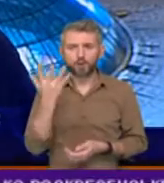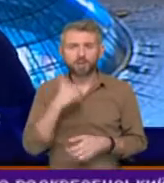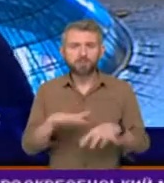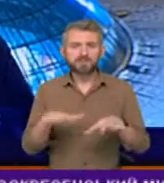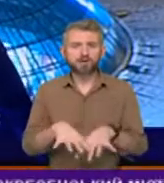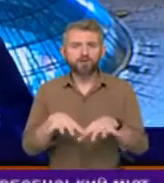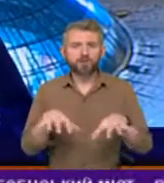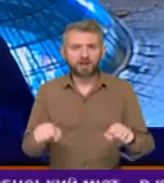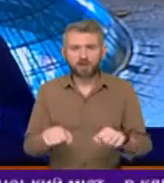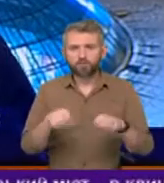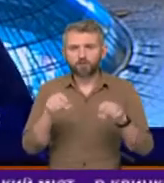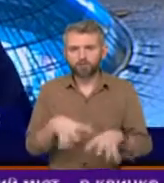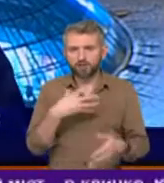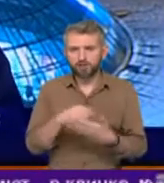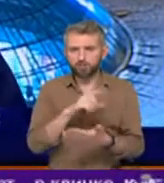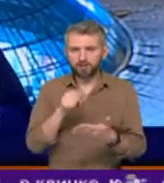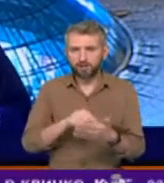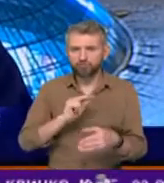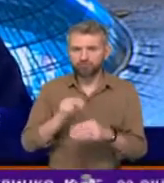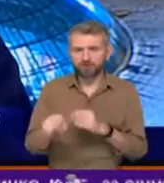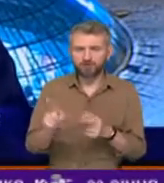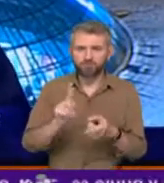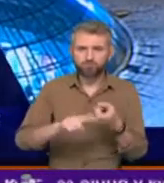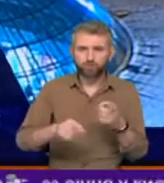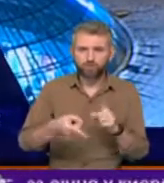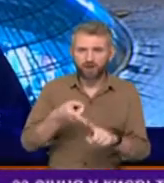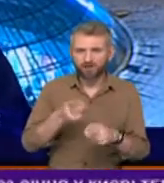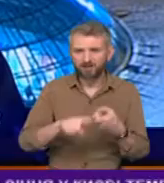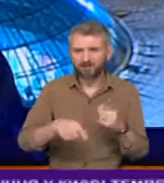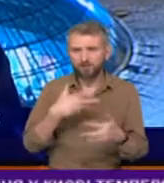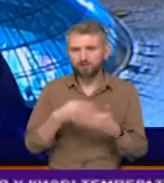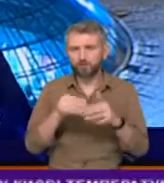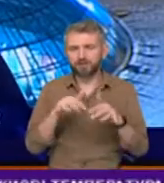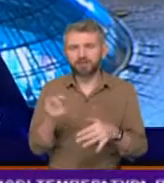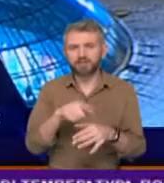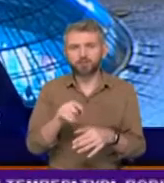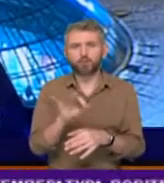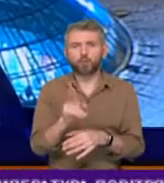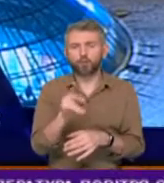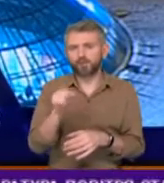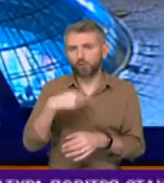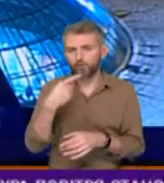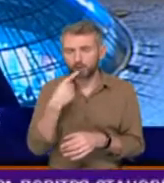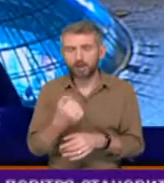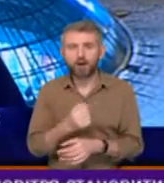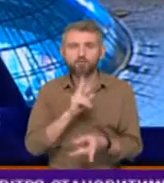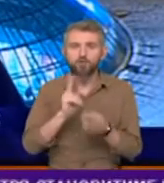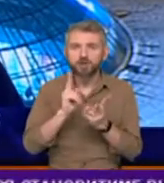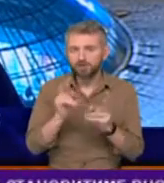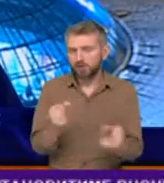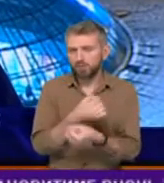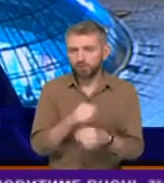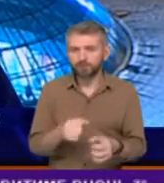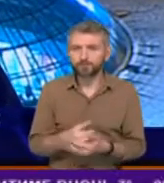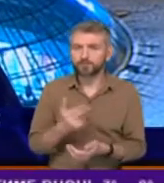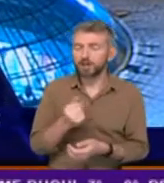місцева влада вирішує своє питання через пов'язання своїх дій з тими, про кого ви говорите, а пожалітися неможливо. Да.